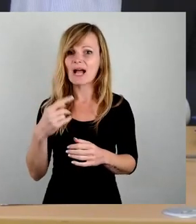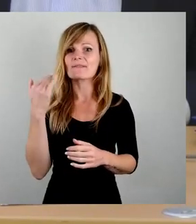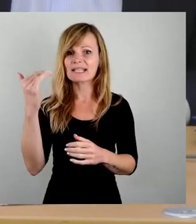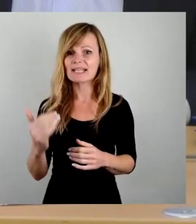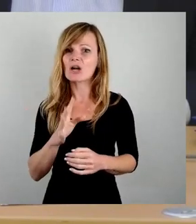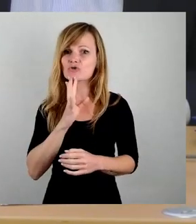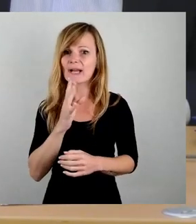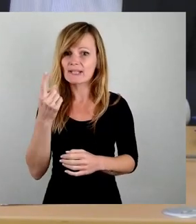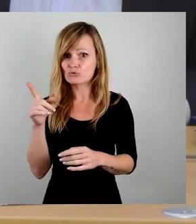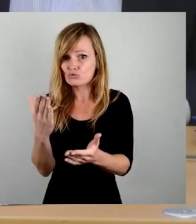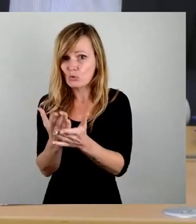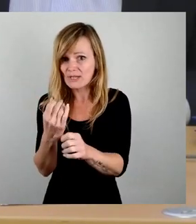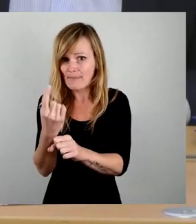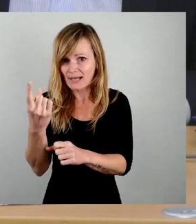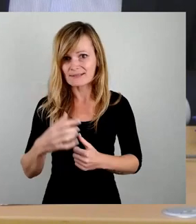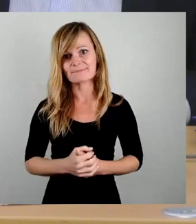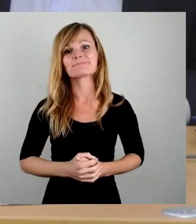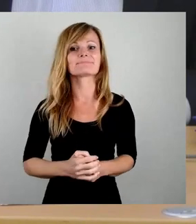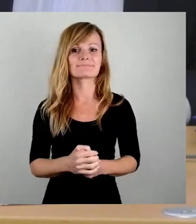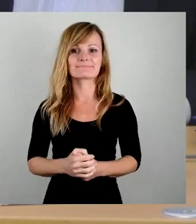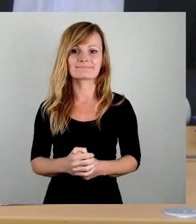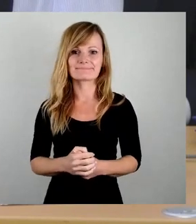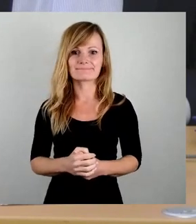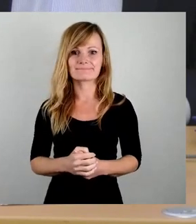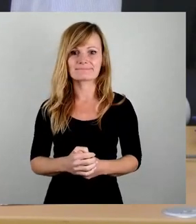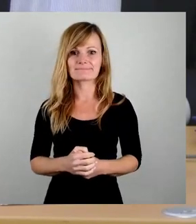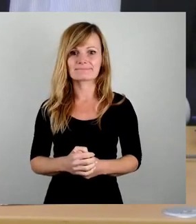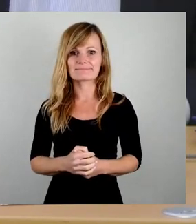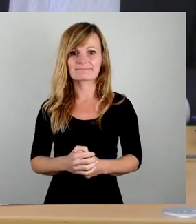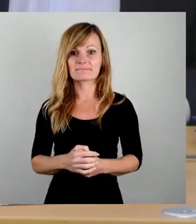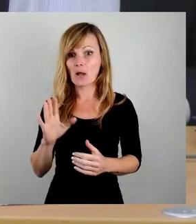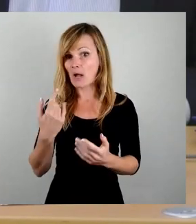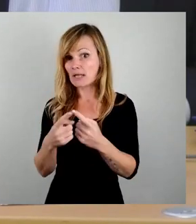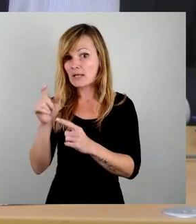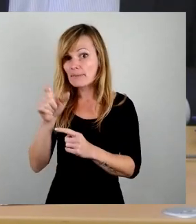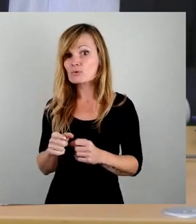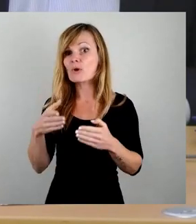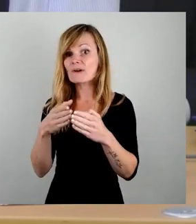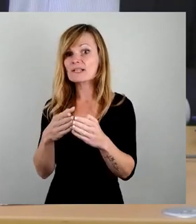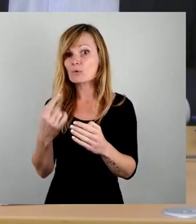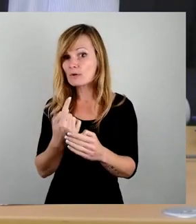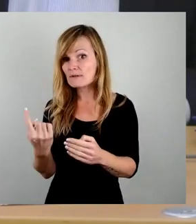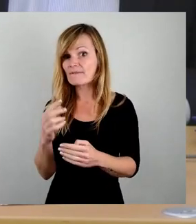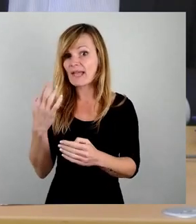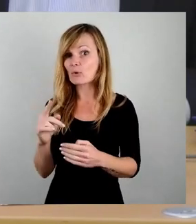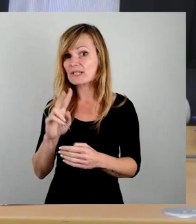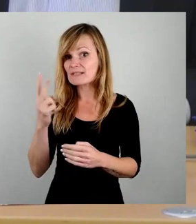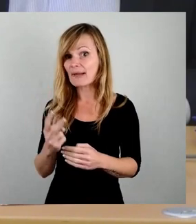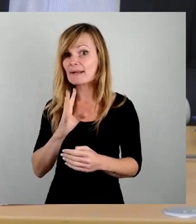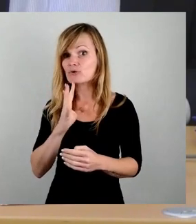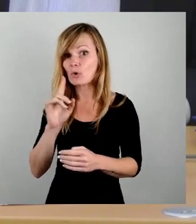haben Sie bereits getan. Es kann natürlich jemand anders aus der Fraktion, der noch nicht zweimal gesprochen hat, ein Schlusswort sprechen, wenn er das gerne